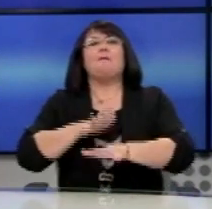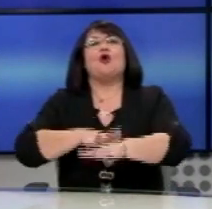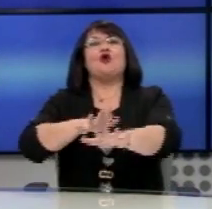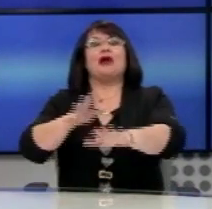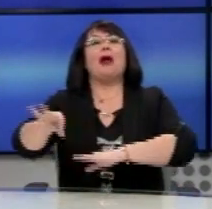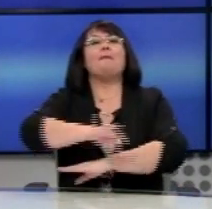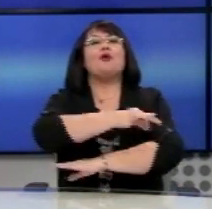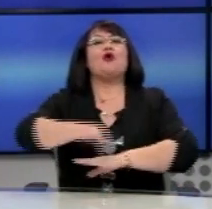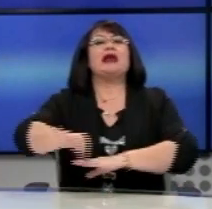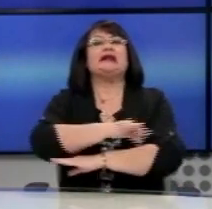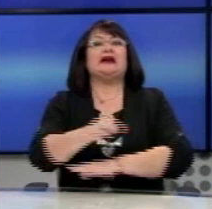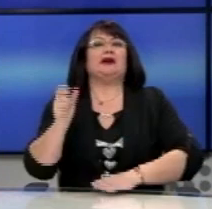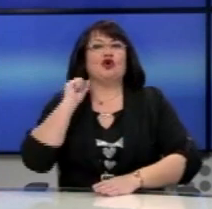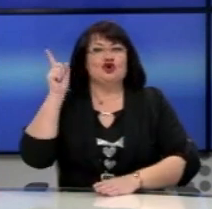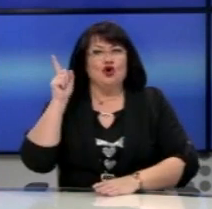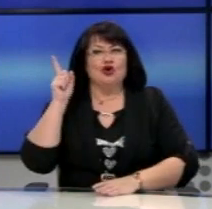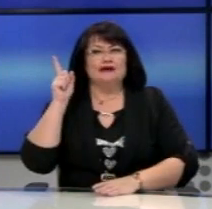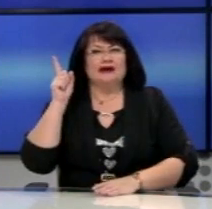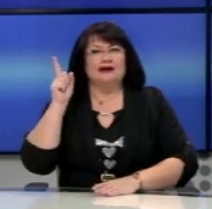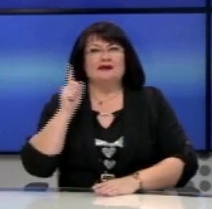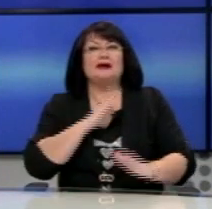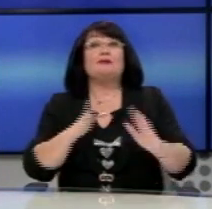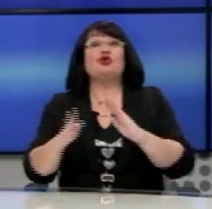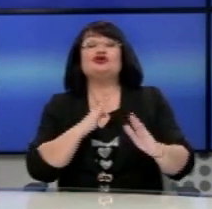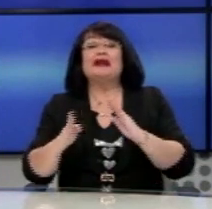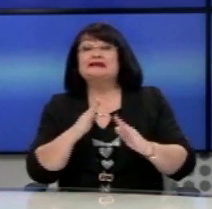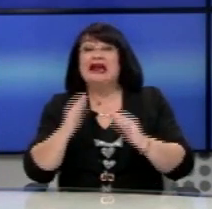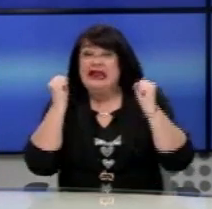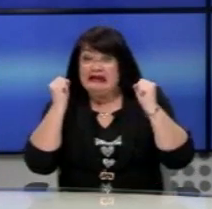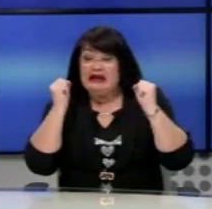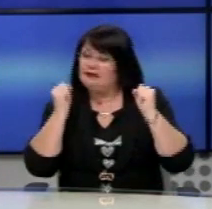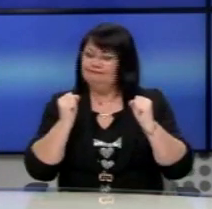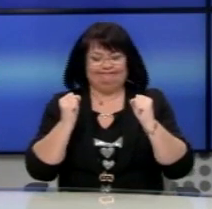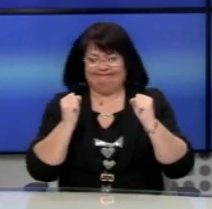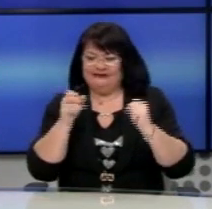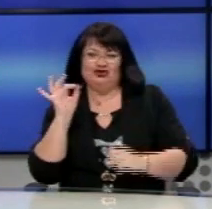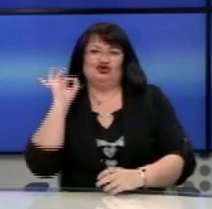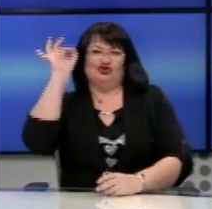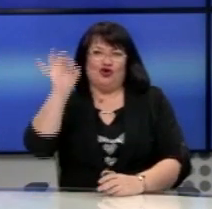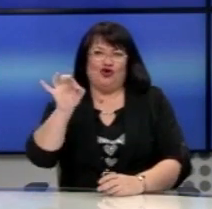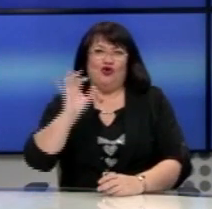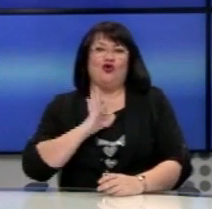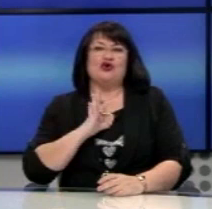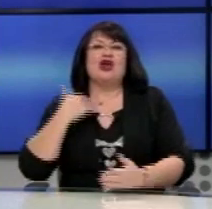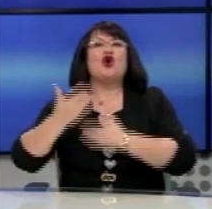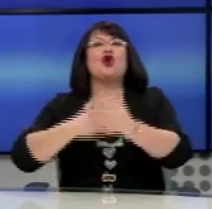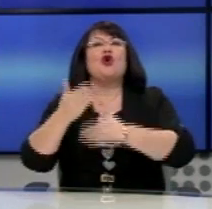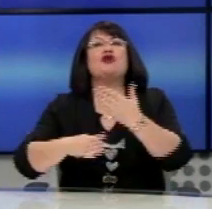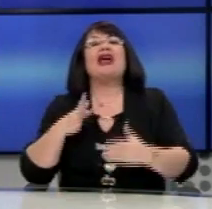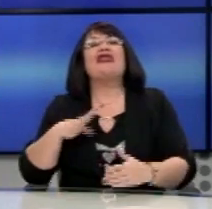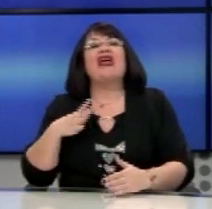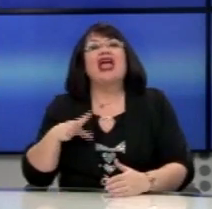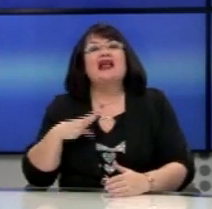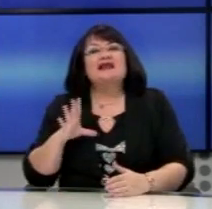Πολυτεχνείο δεν έχει ως αφετηρία την προστασία της δημόσιας υγείας, αλλά αυτό που χρόνια